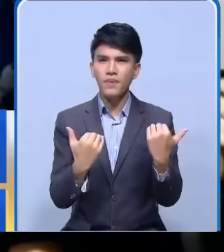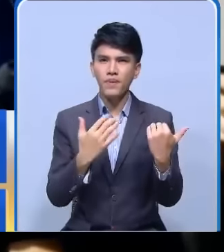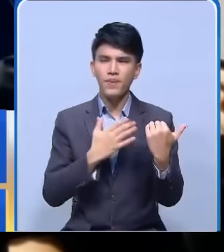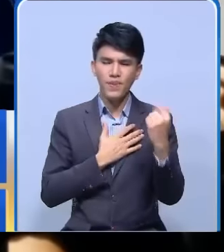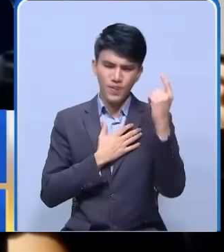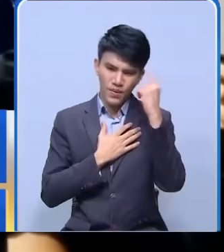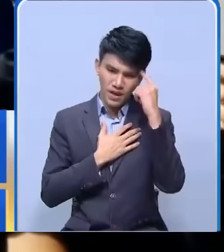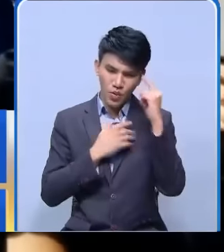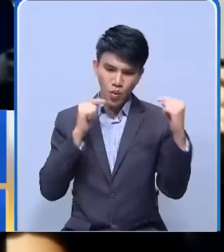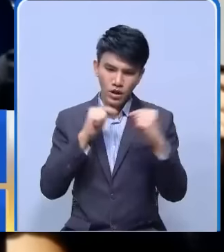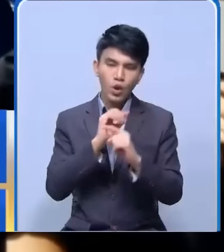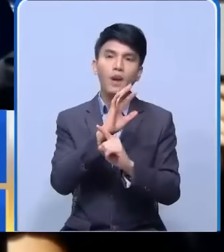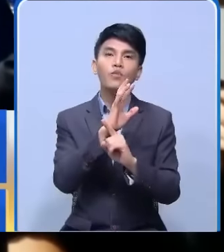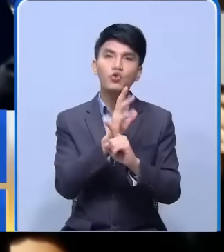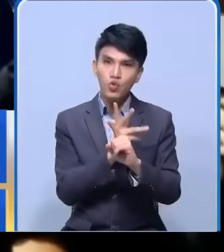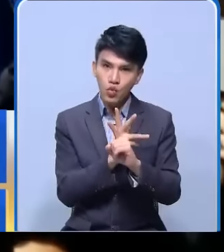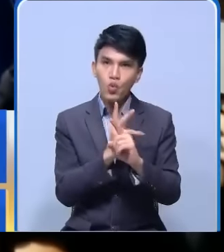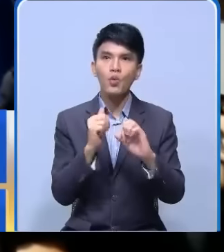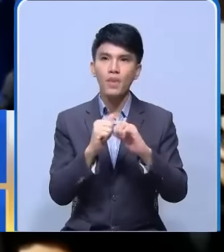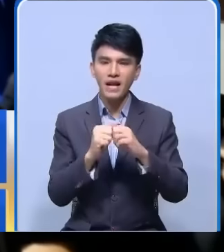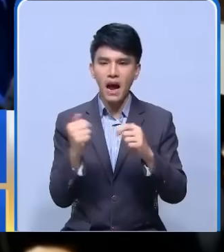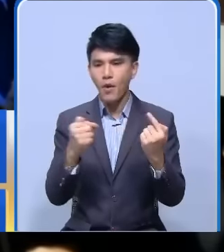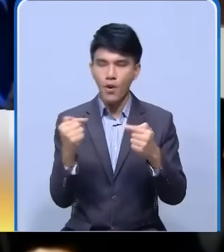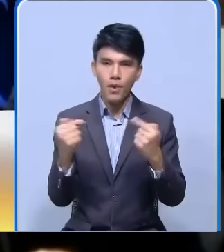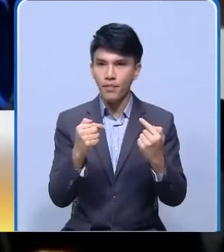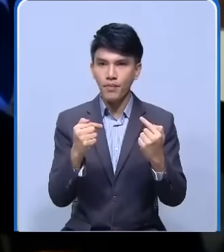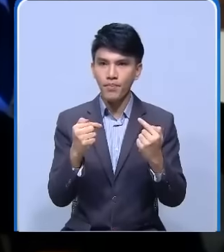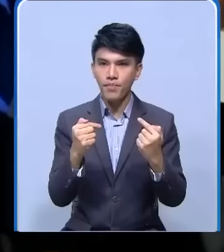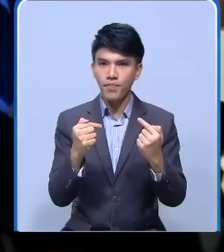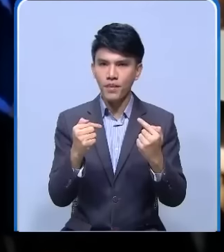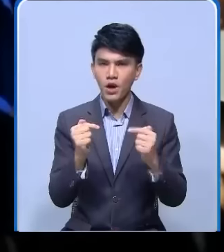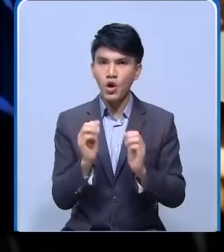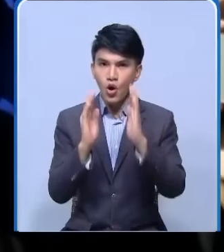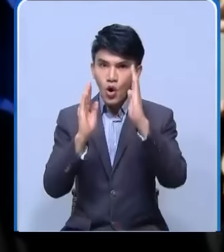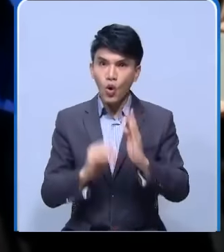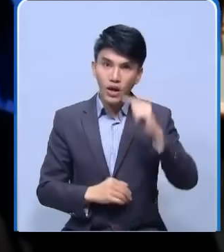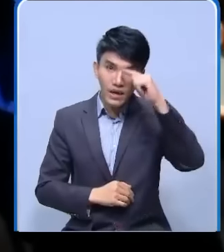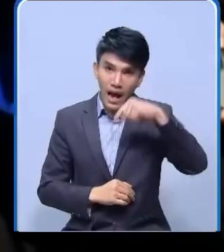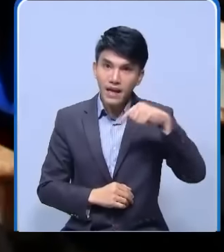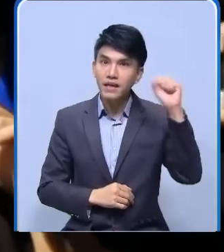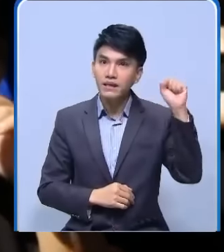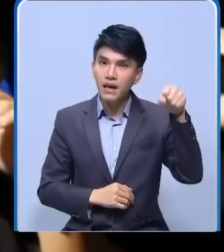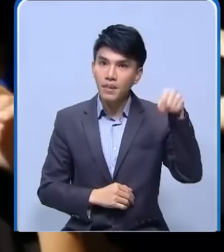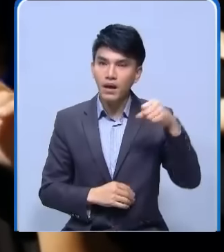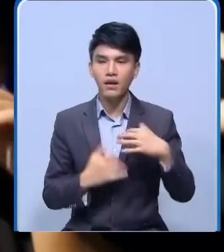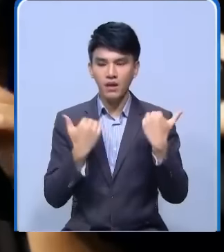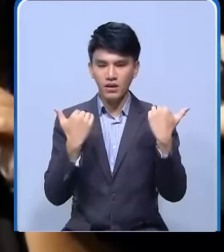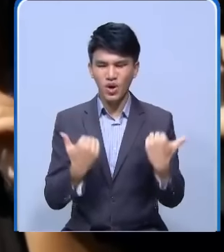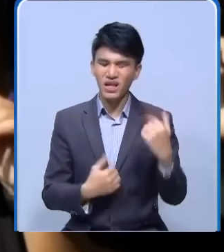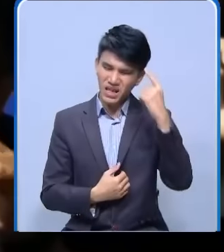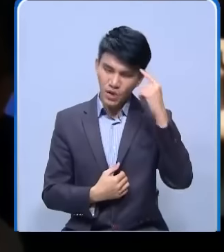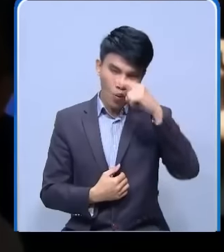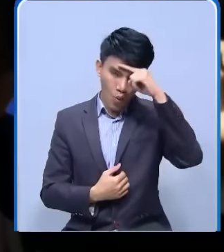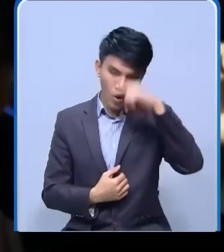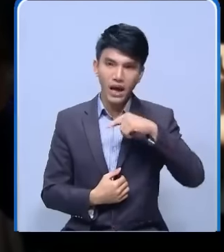รื่องชู้สาวหรือเรื่องทะเลาะเบาะแว้งกันนะครับนะ เป็นคนไทยใช่ไหมครับคือผู้เสียชีวิตเน ี่ ย สันนิษฐานว่าน่าจะเป็นคนไทยจากต